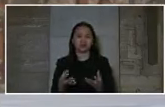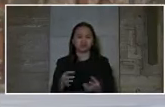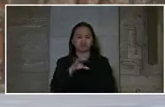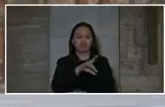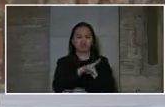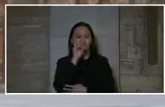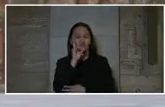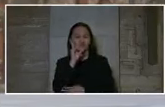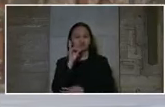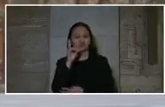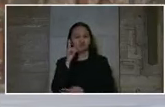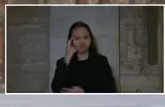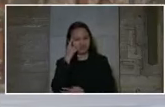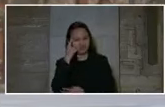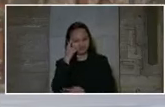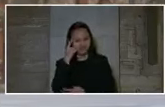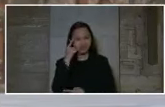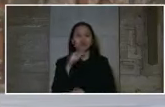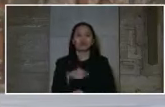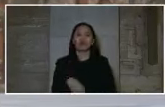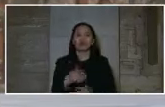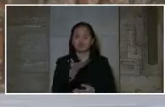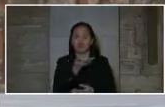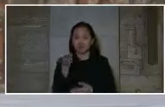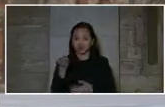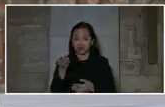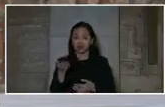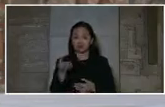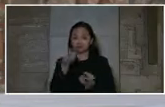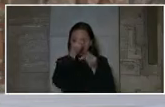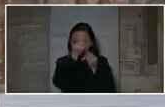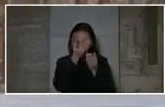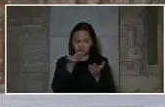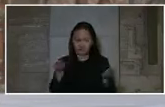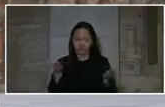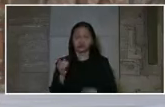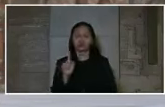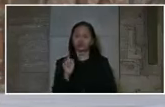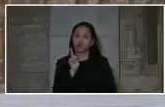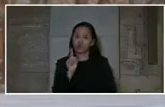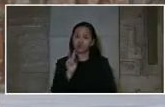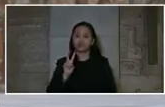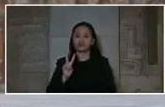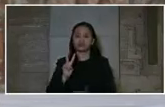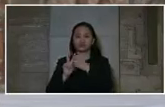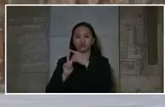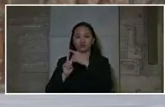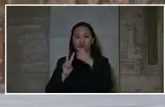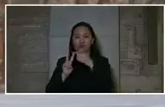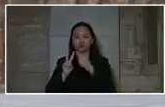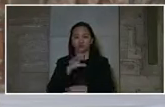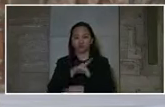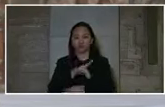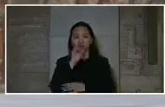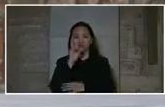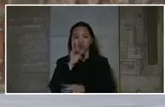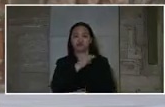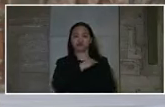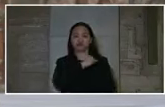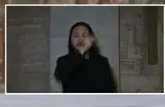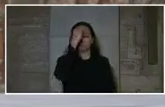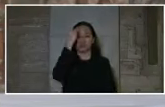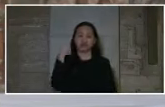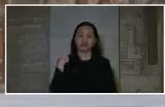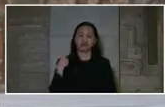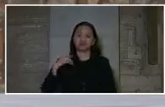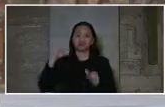matutuklasan. Hayaan ninyo akong magbigay ng dalawa. Ang unang matutuklasan